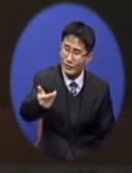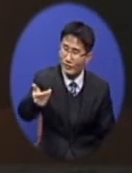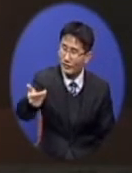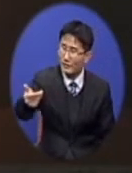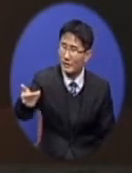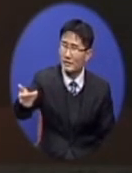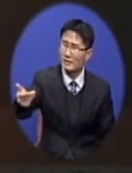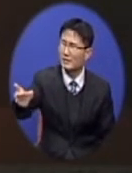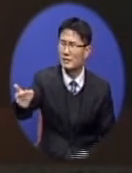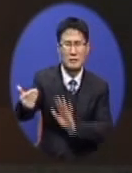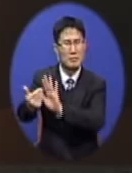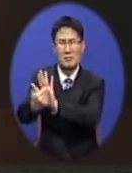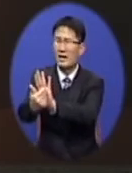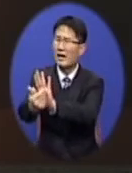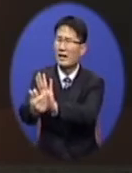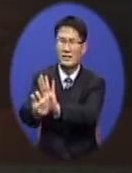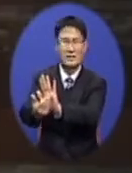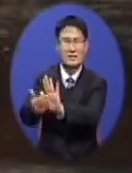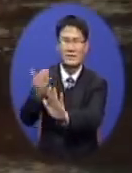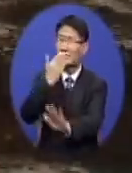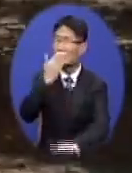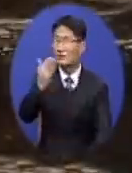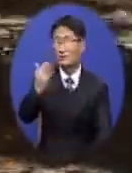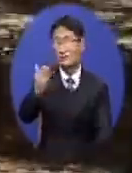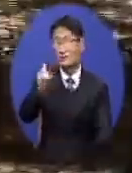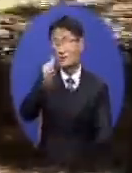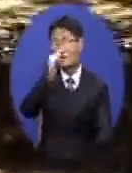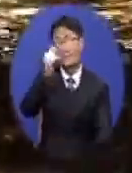시냇물을 막을 수가